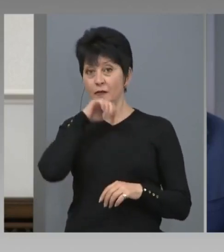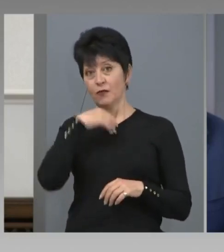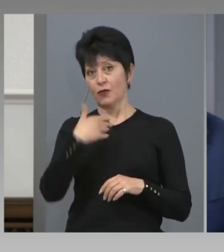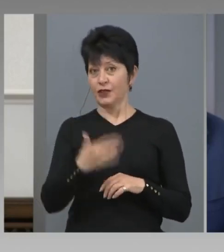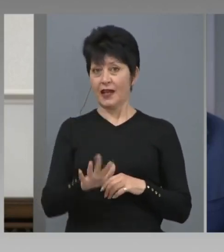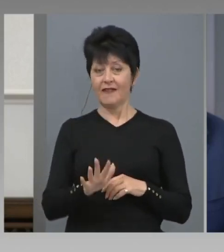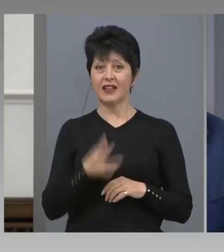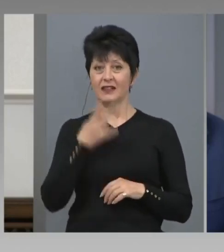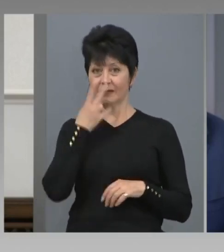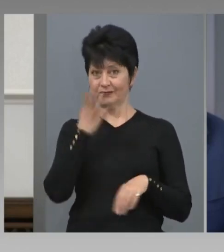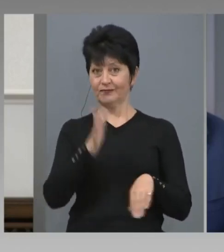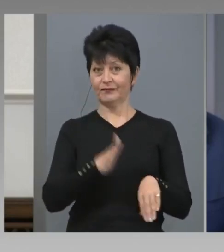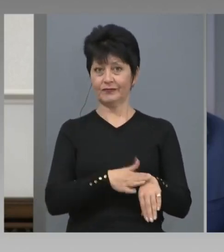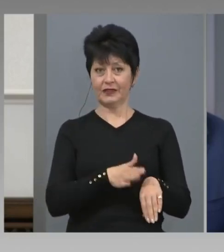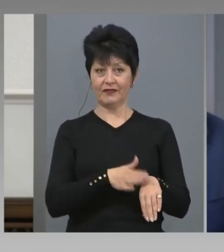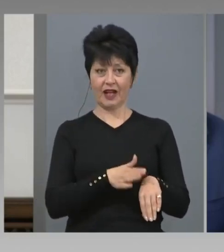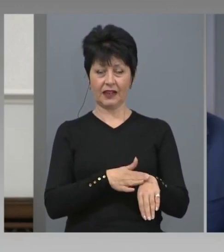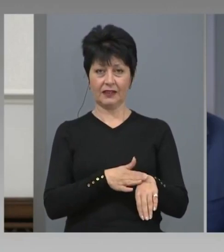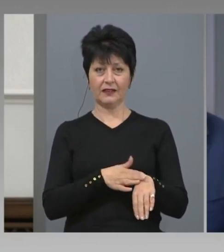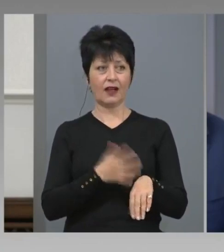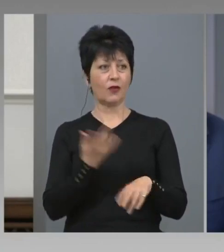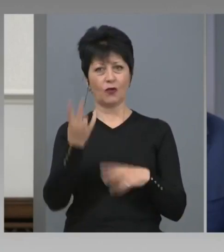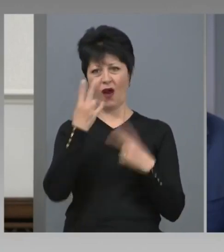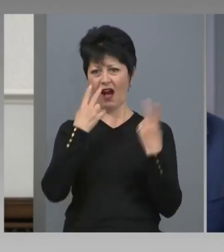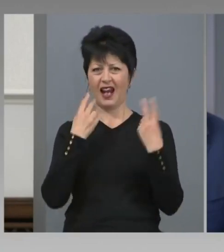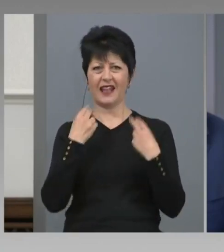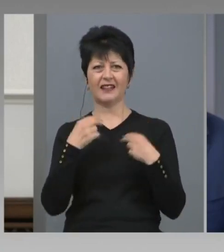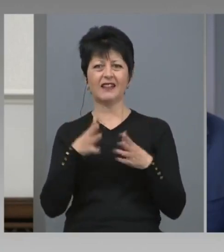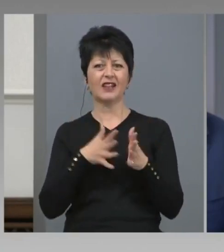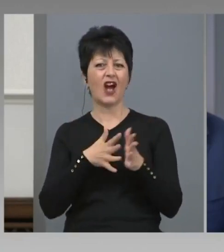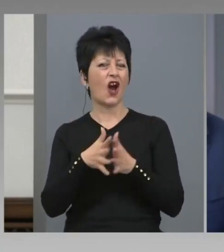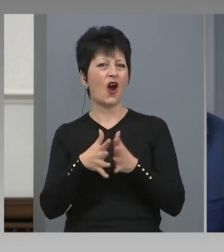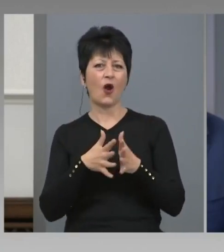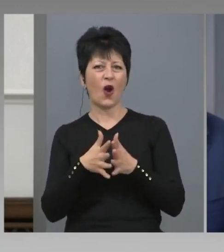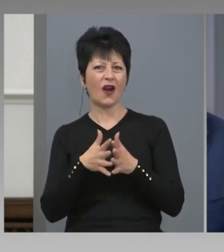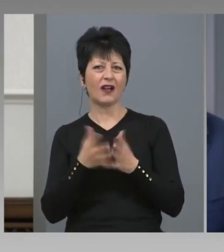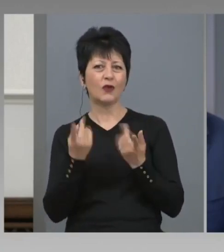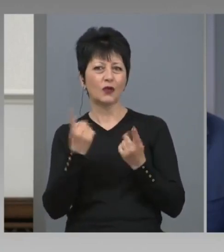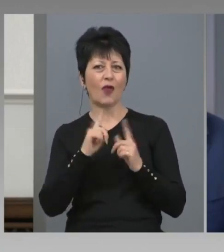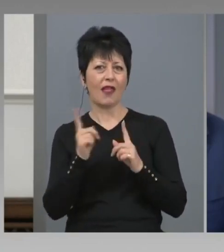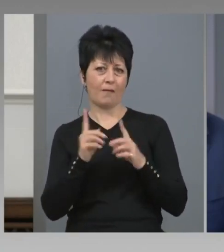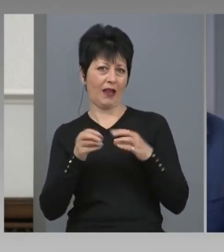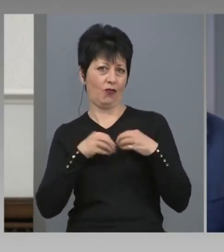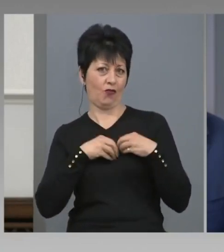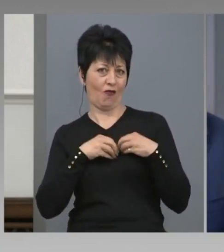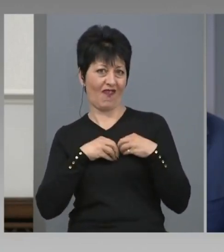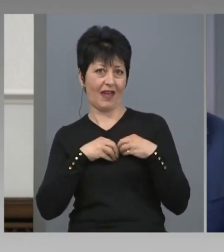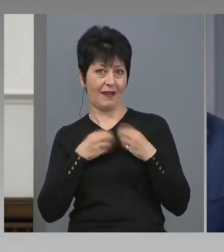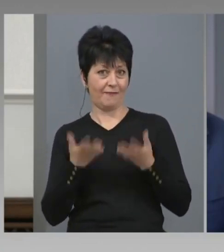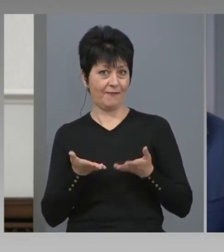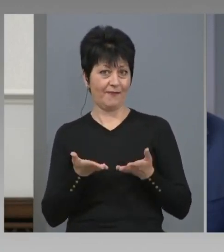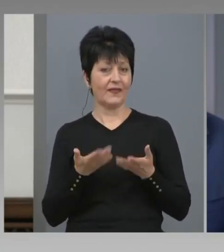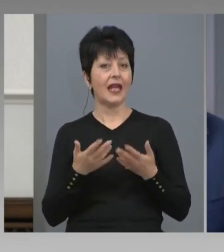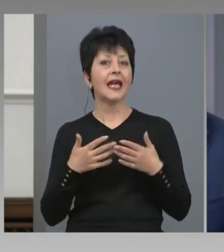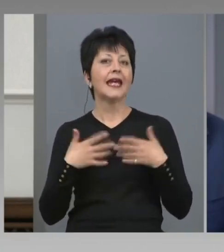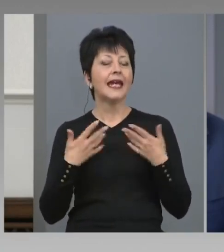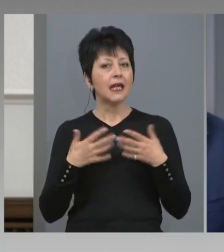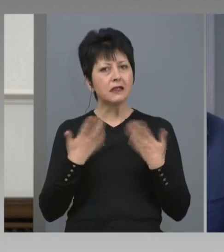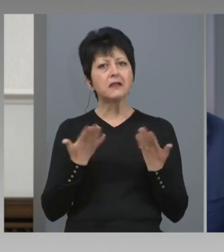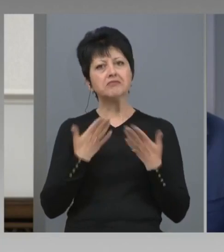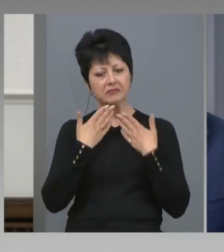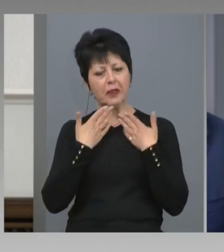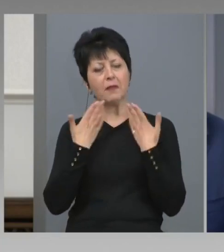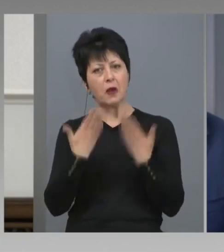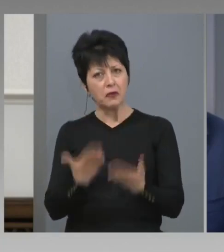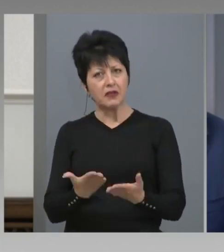фактите, гледани от непредубедени хора, мисля, че са красноречиви за нашата работа. Искам да благодаря,